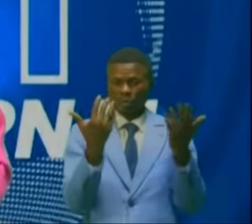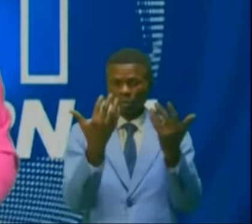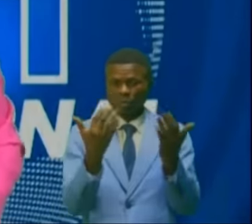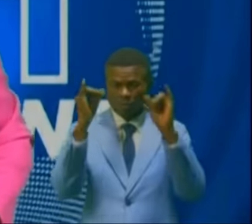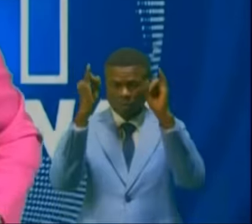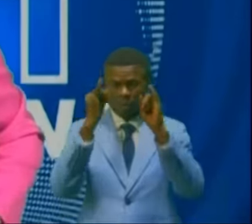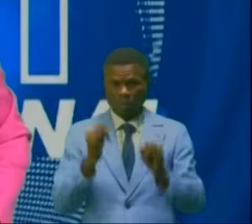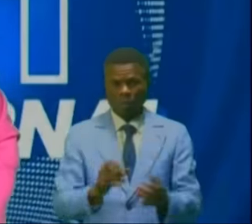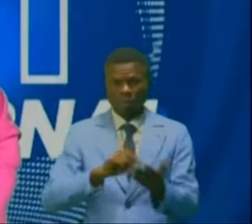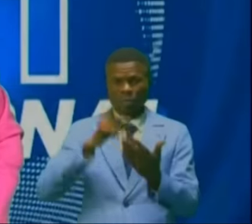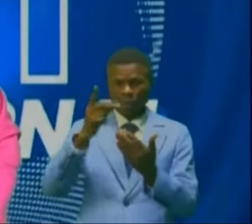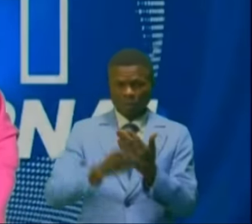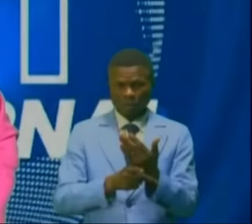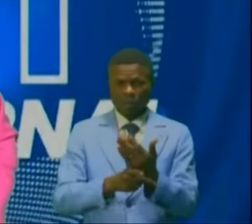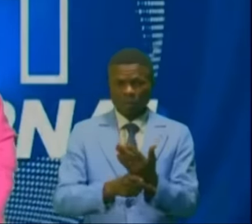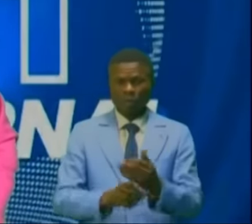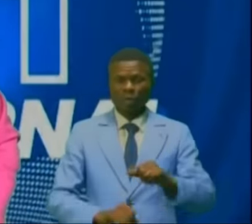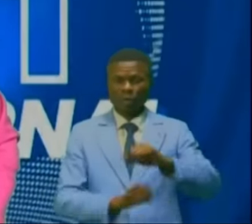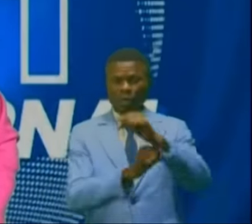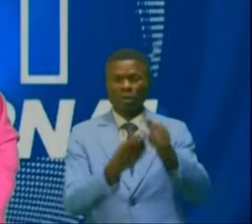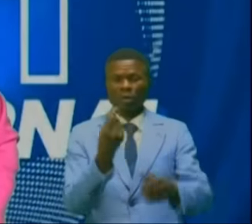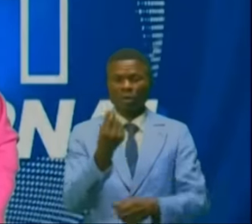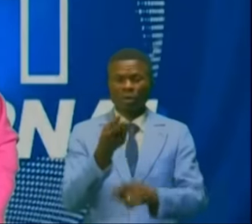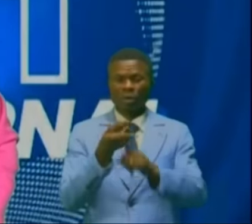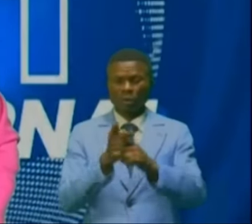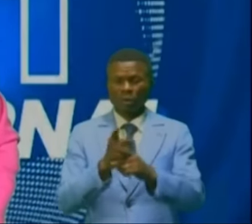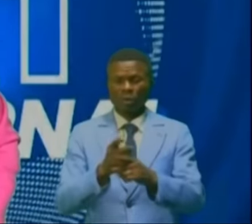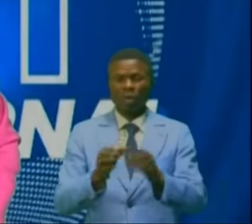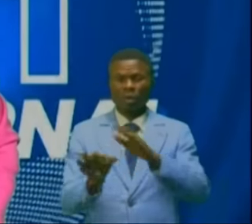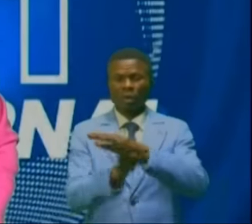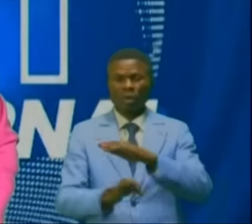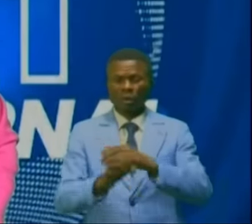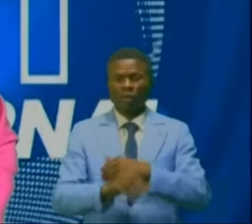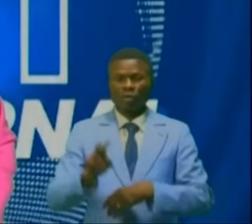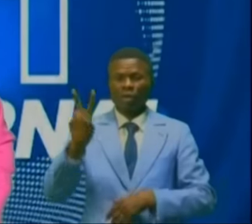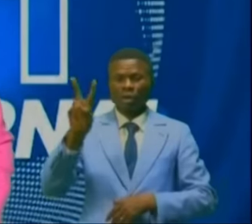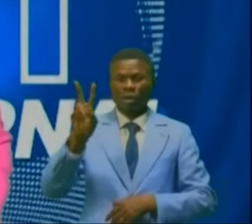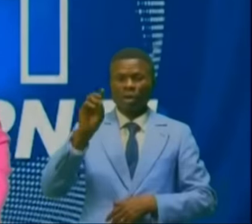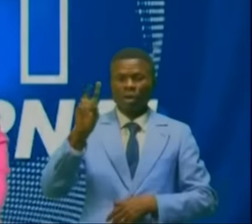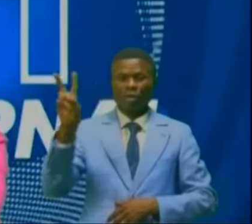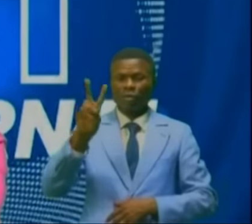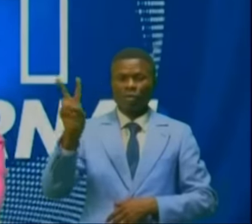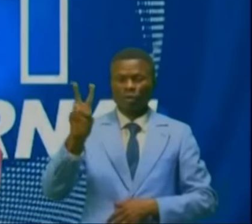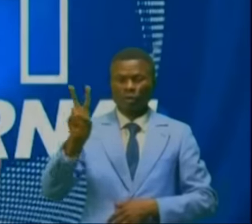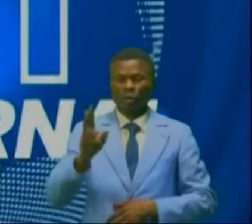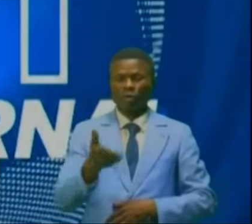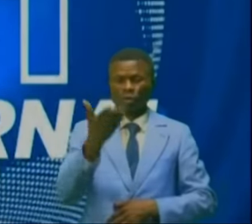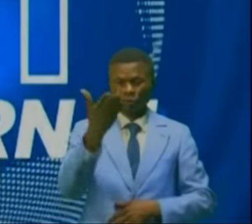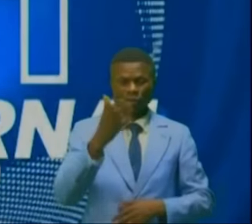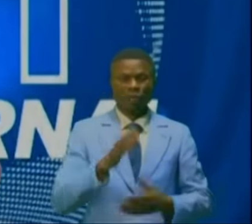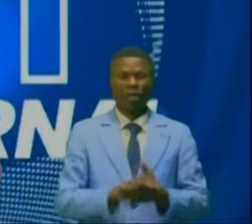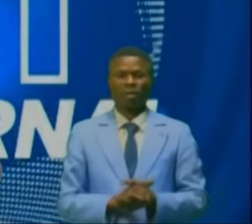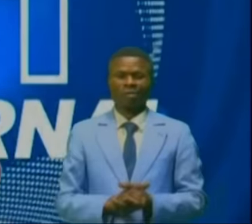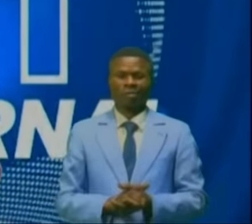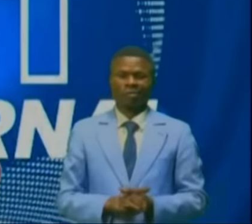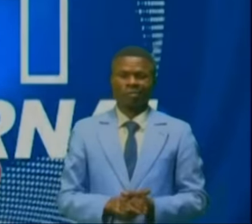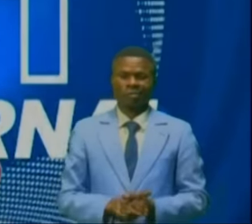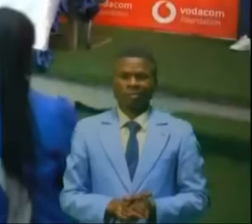projet qui a pris corps grâce à l'appui financier de la Fondation Vodacom. Yvette Makoutima.